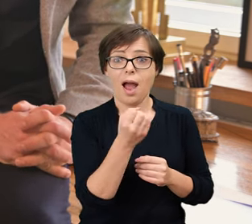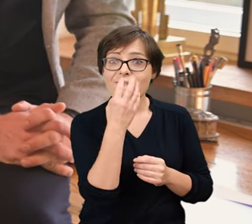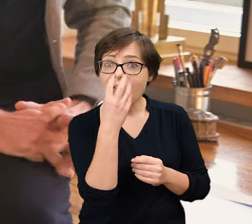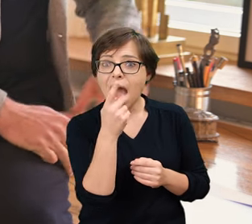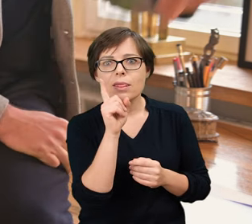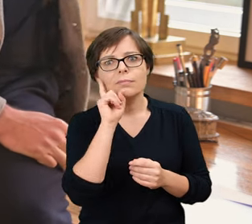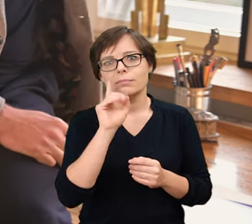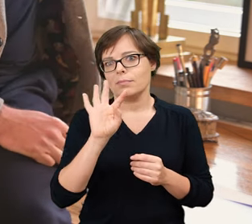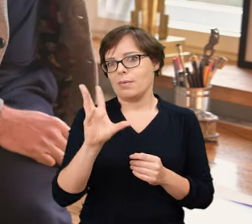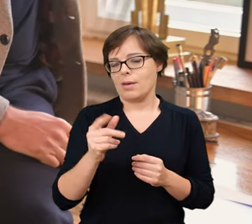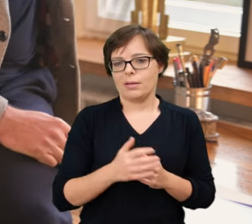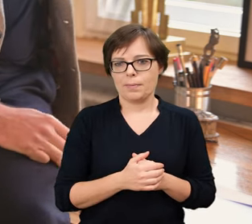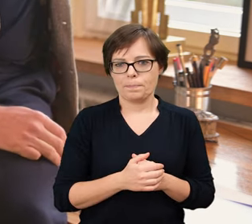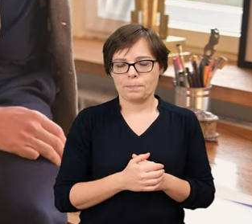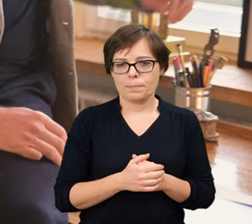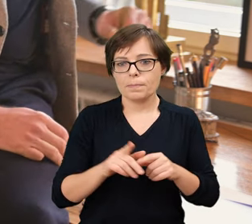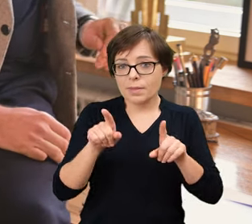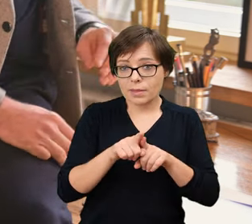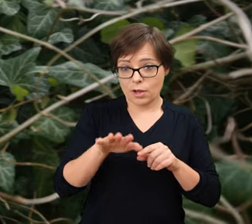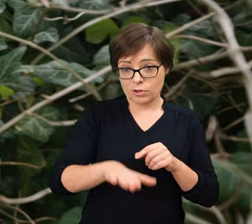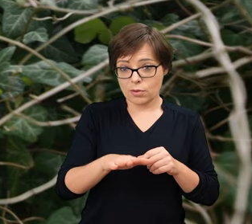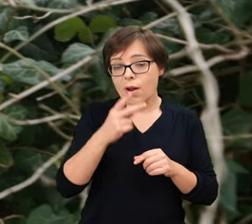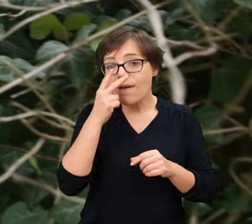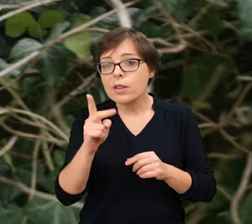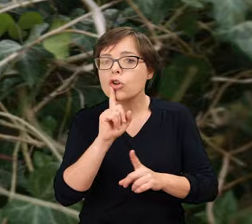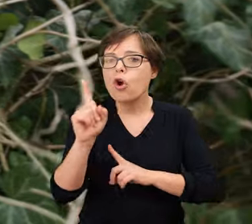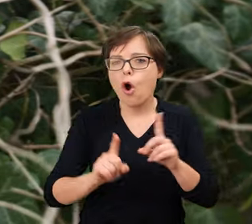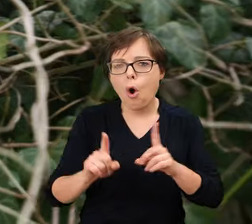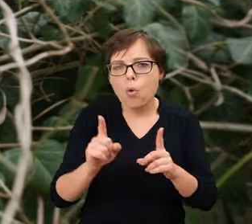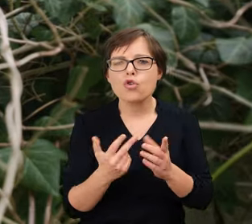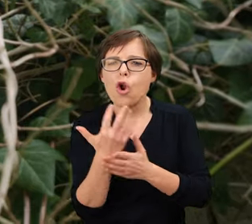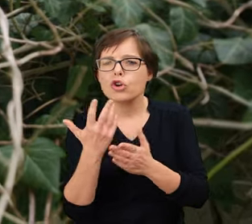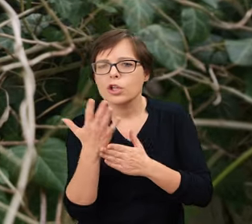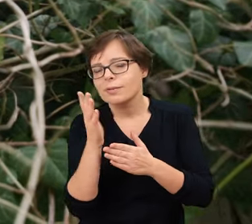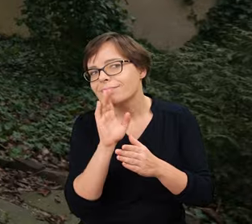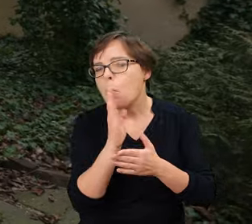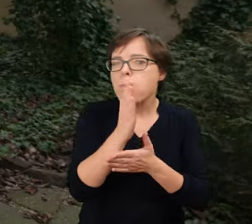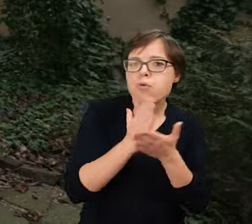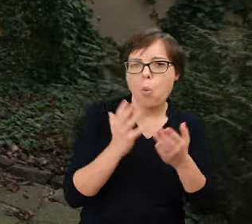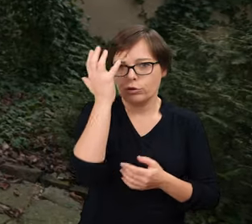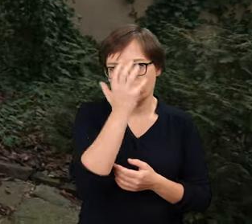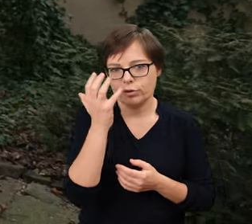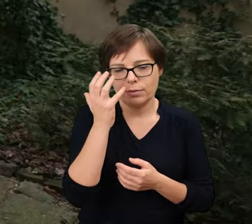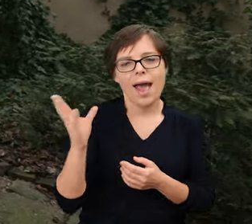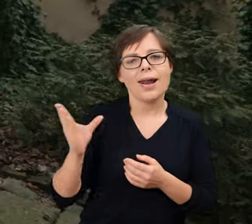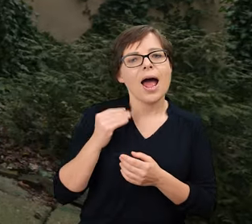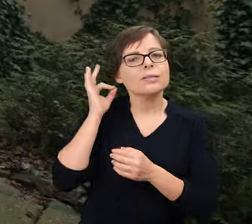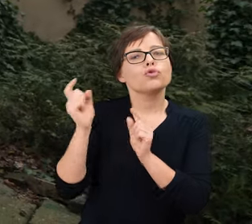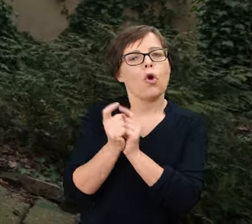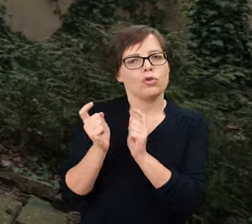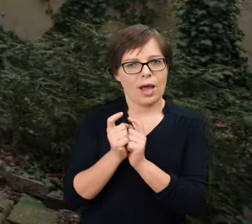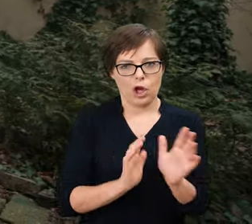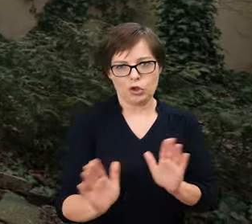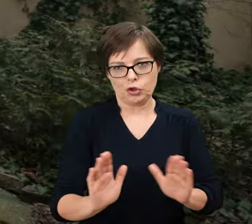super. Poniżej ogród z taką półdziką roślinnością, zajmujemy się nim z sąsiadką i